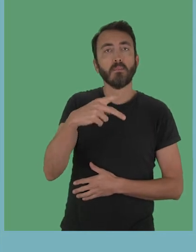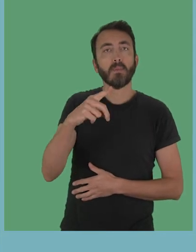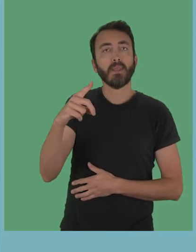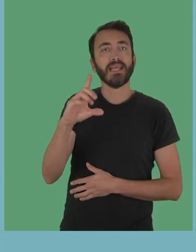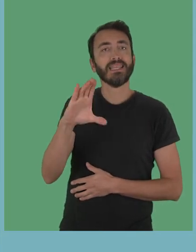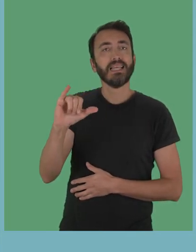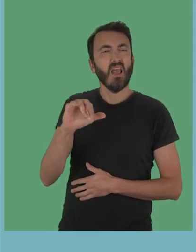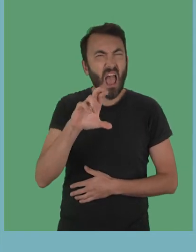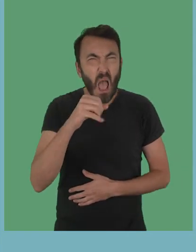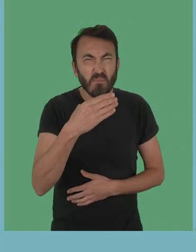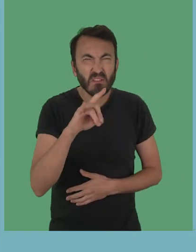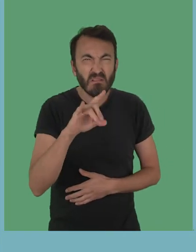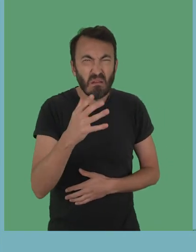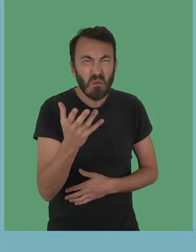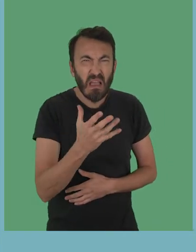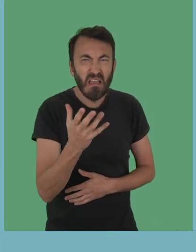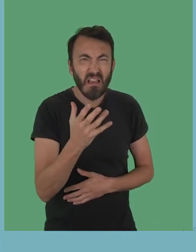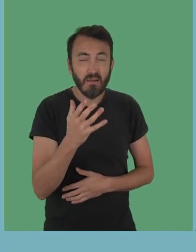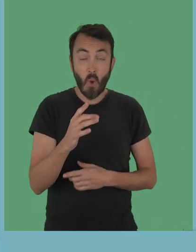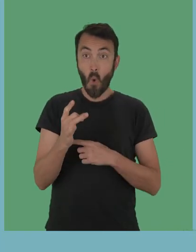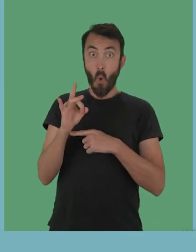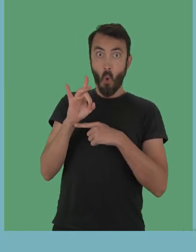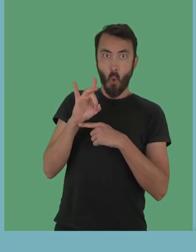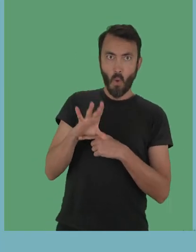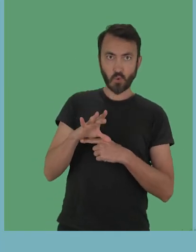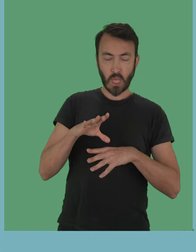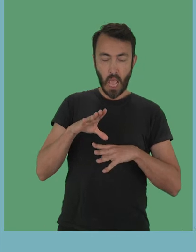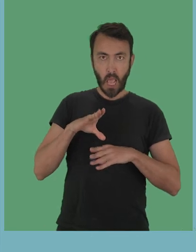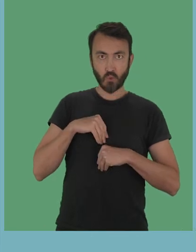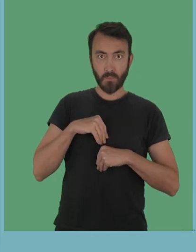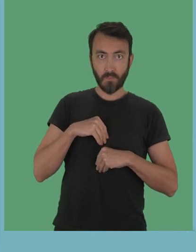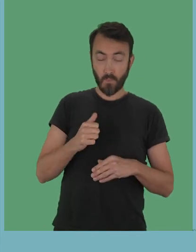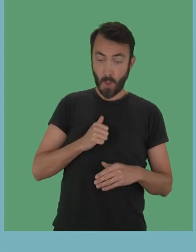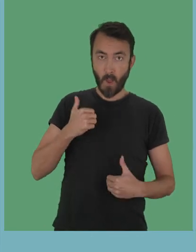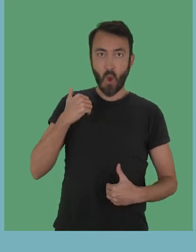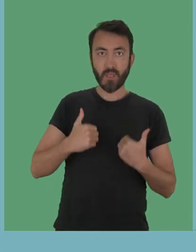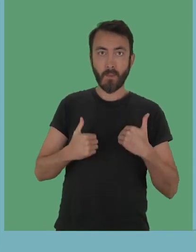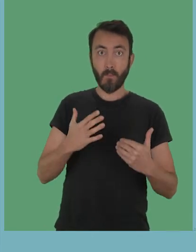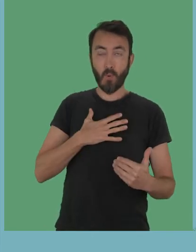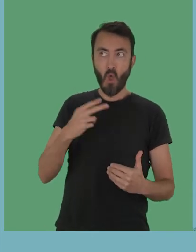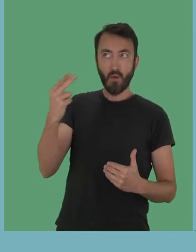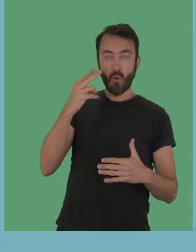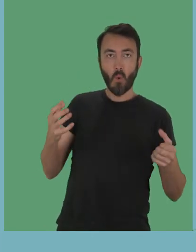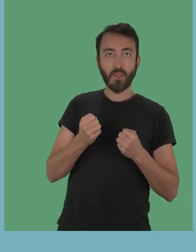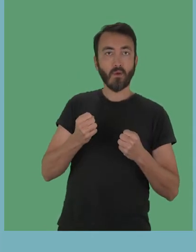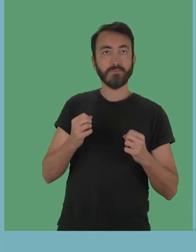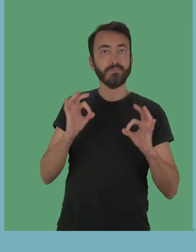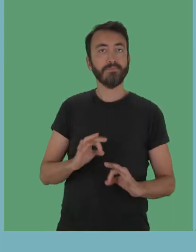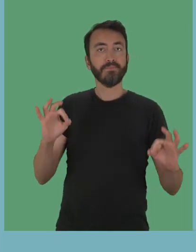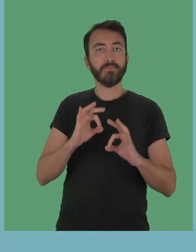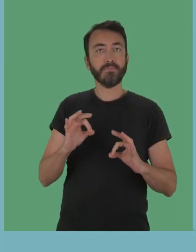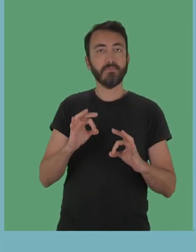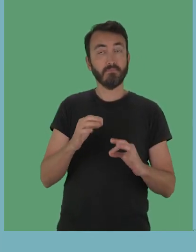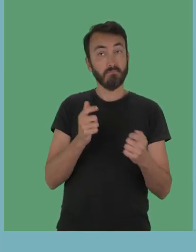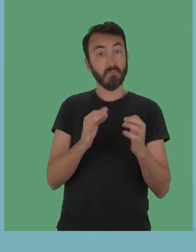surmonter le RAMHPP DCI. Le RAMHP quoi ? Le refus d'assumer mon handicap par peur d'être considéré incompétent.